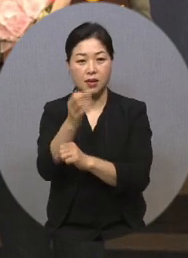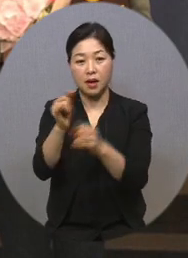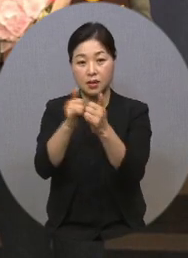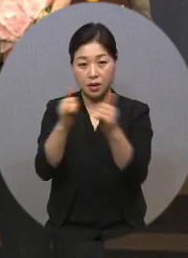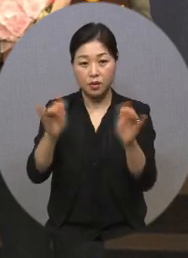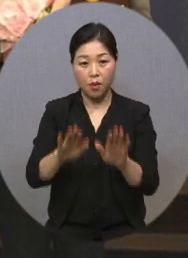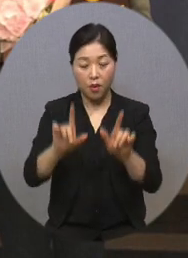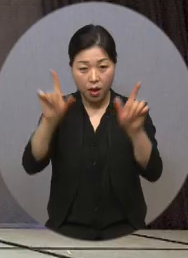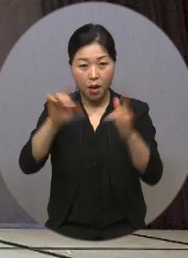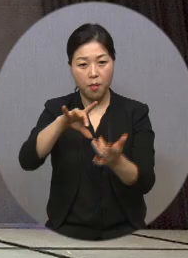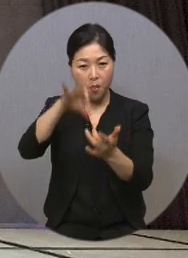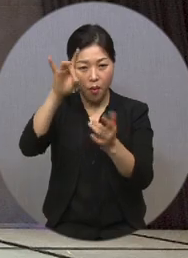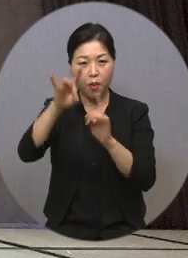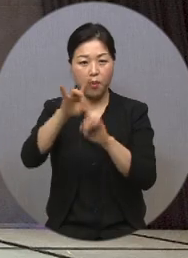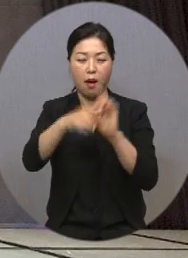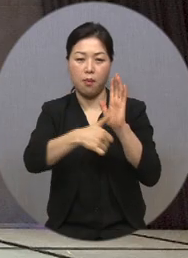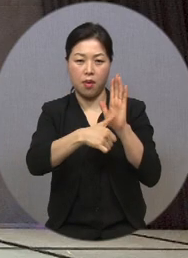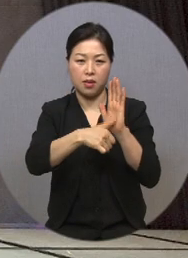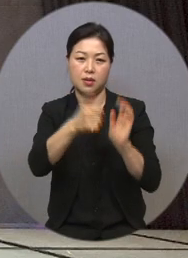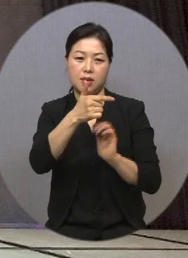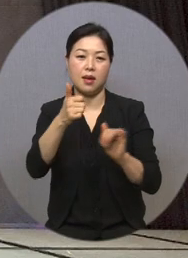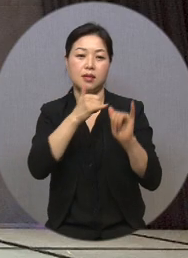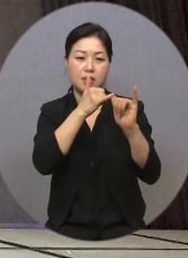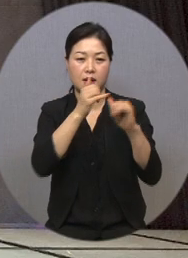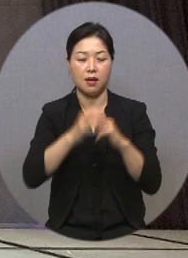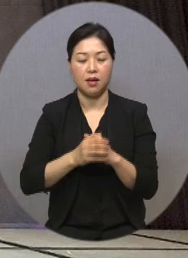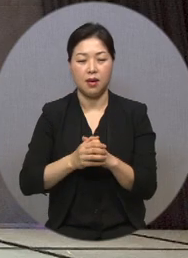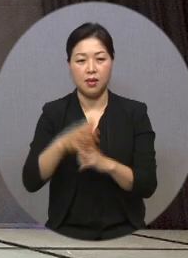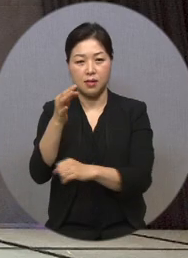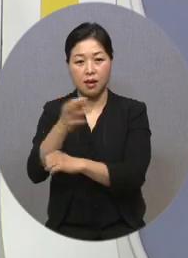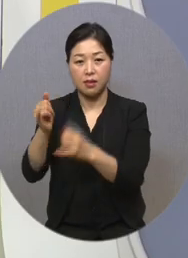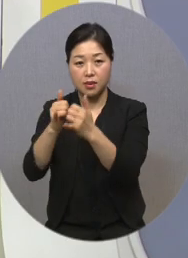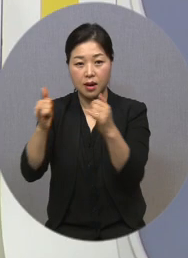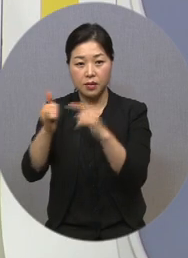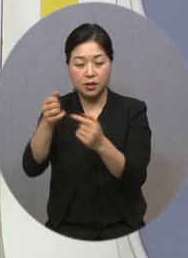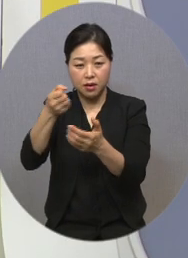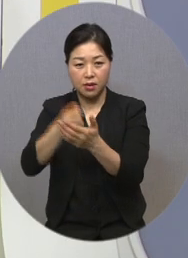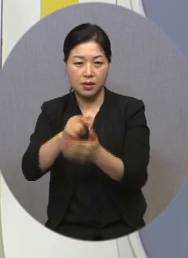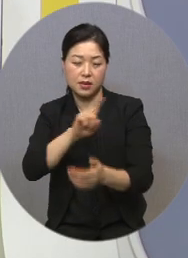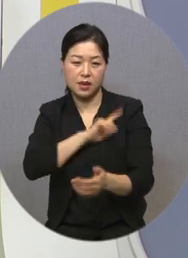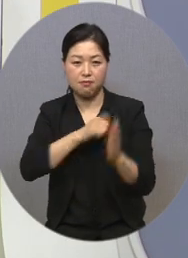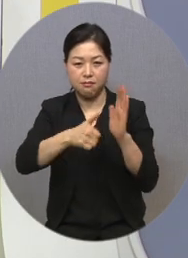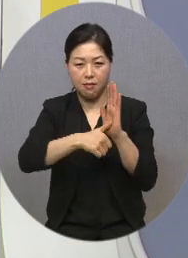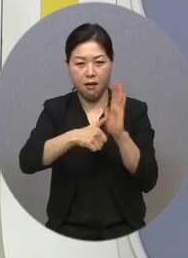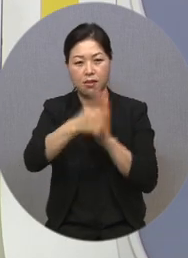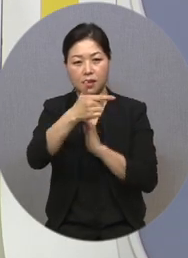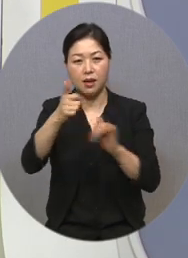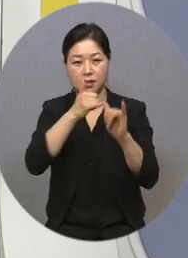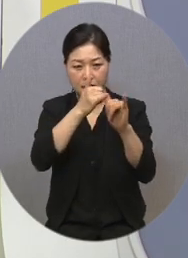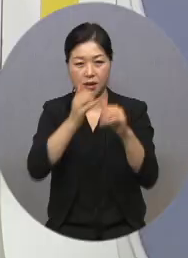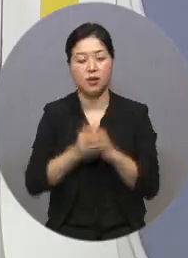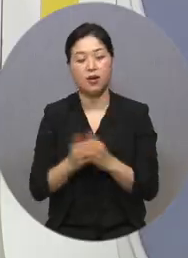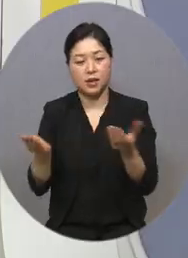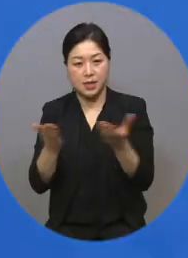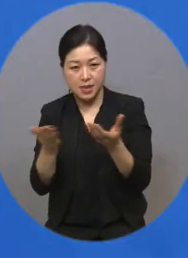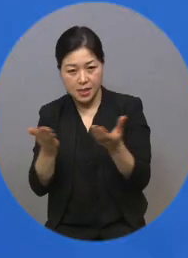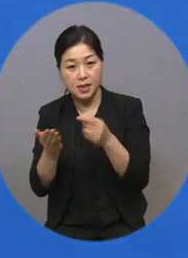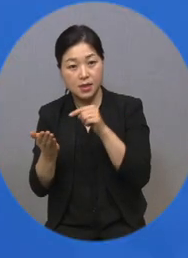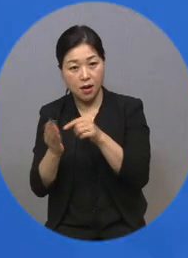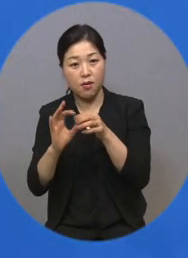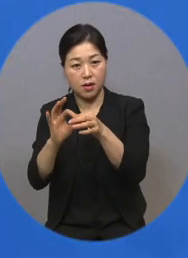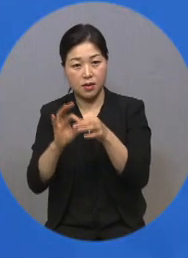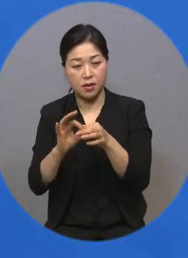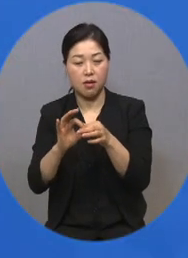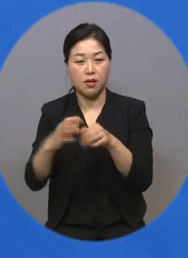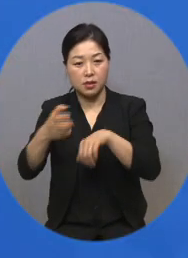네. 브랜드 대상, 또 소비자가 선정하는 최고의 브랜드 대상. 네. 그리고 또 업무적으로는